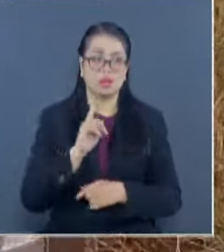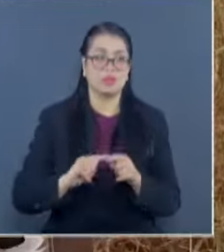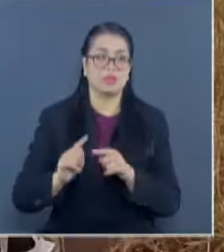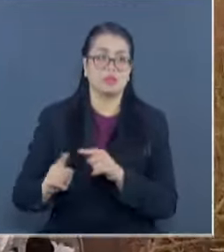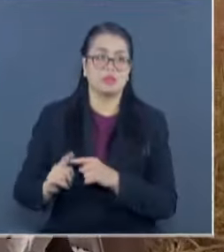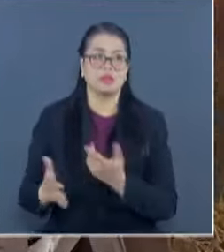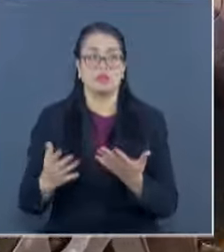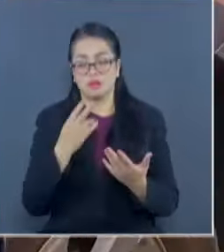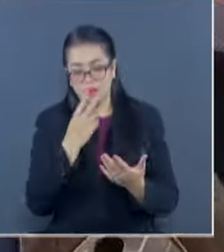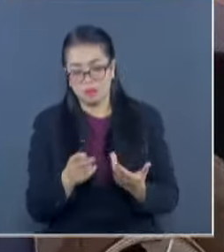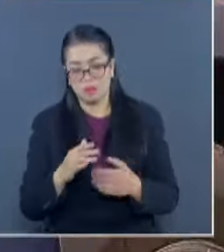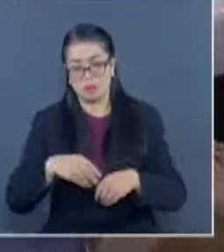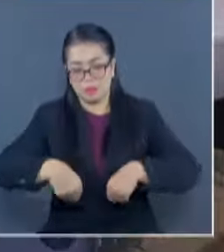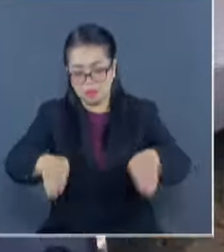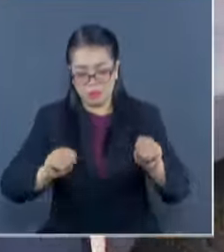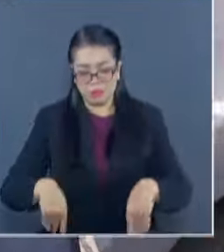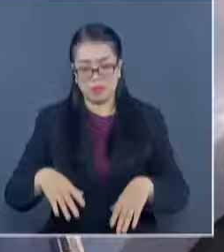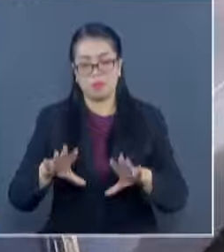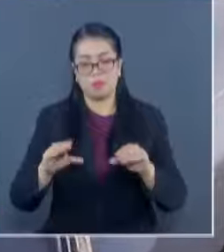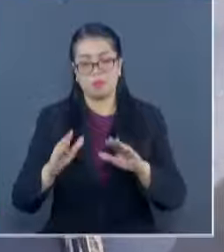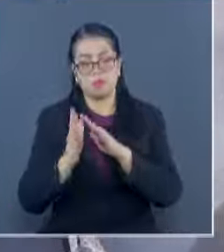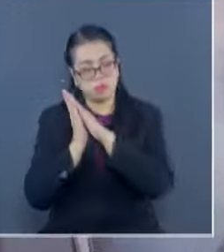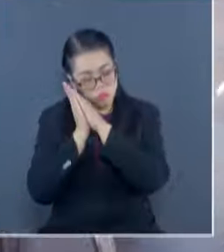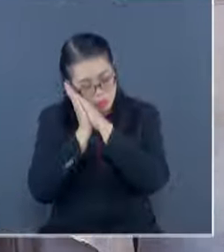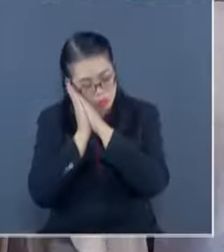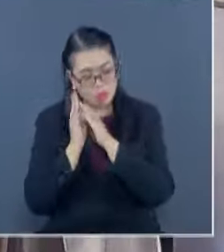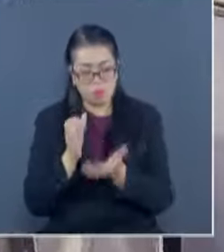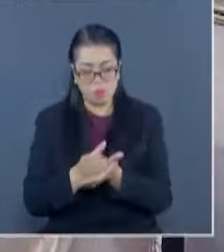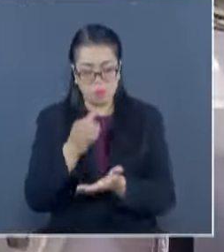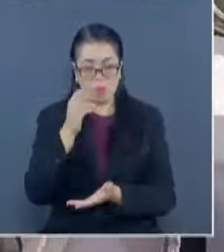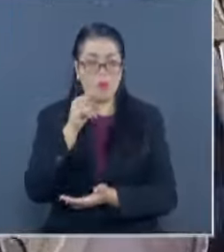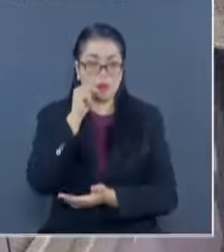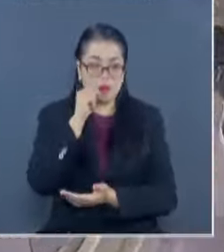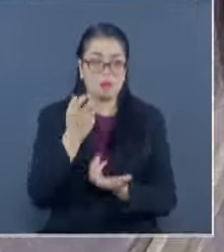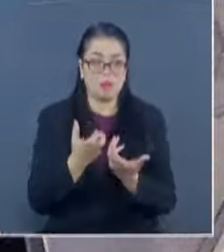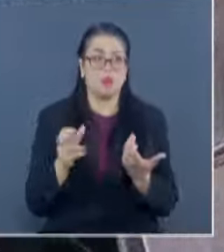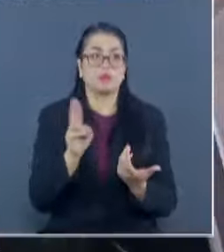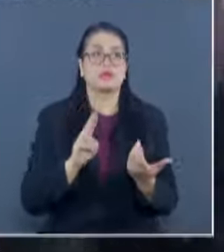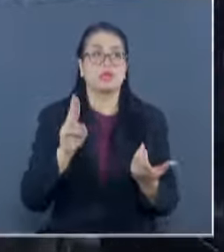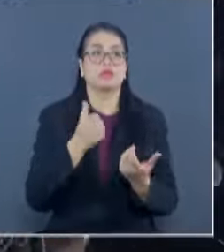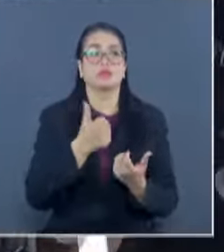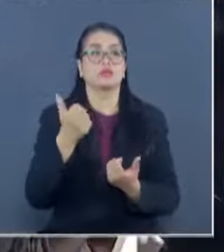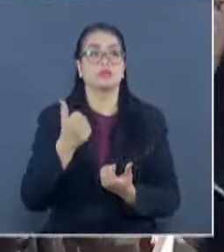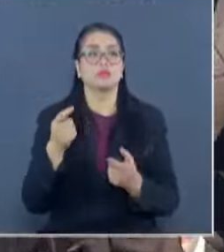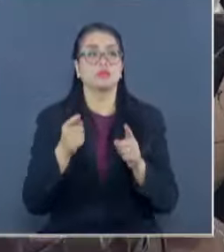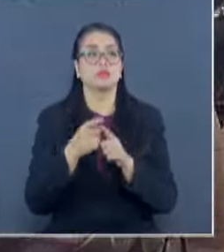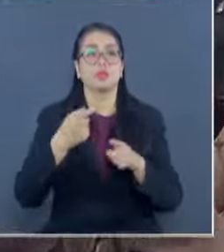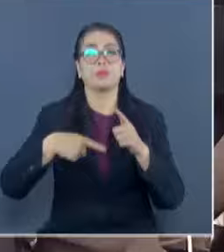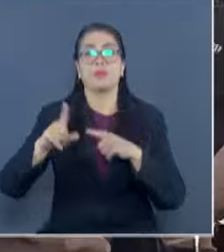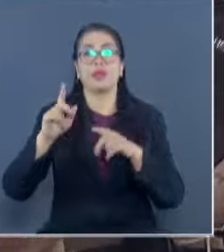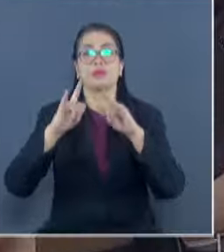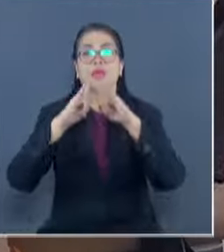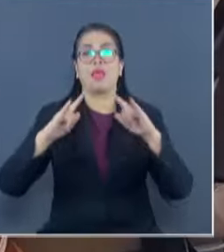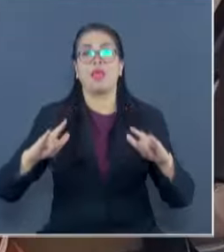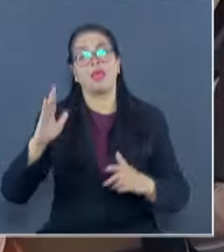ฮะมีทั้งเสื่อมีทั้งหมอนมีทั้งขวดน้ำพลาสติกแล้วก็ของใช้อย่างอื่นฮะเหมือนจะไปแคมปิ้งจำนวนม